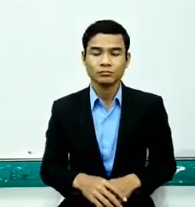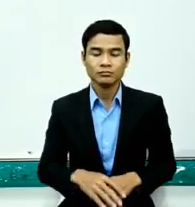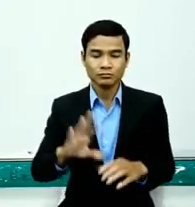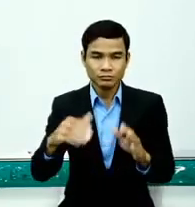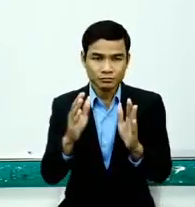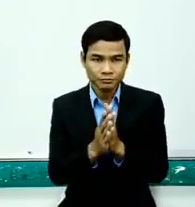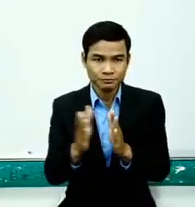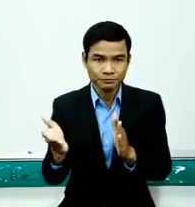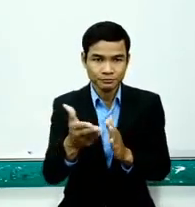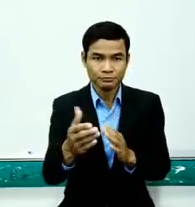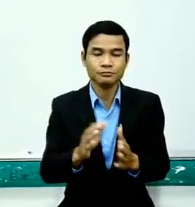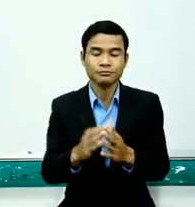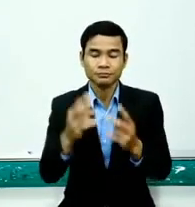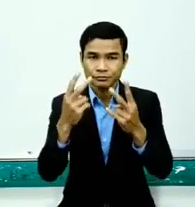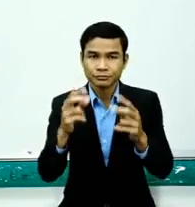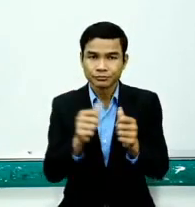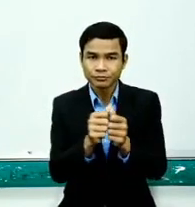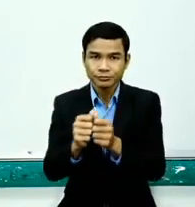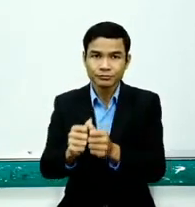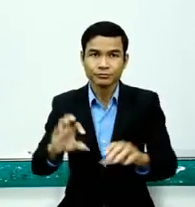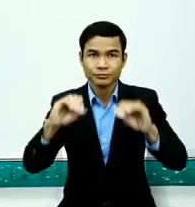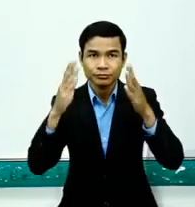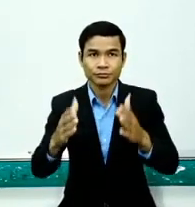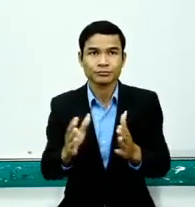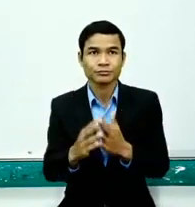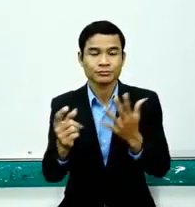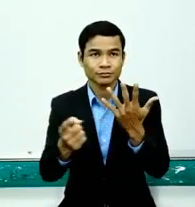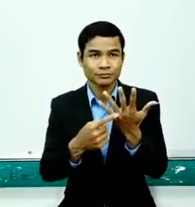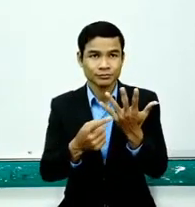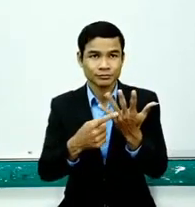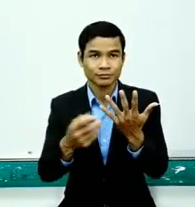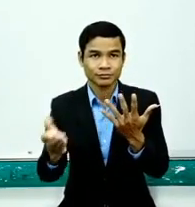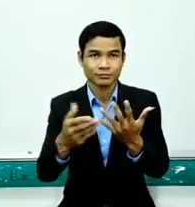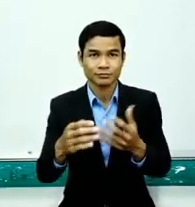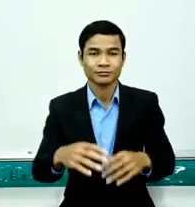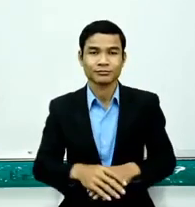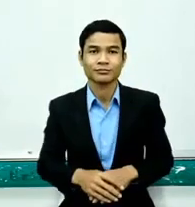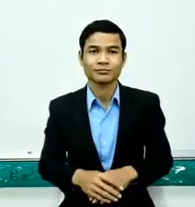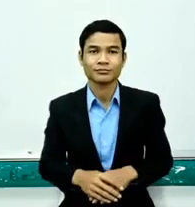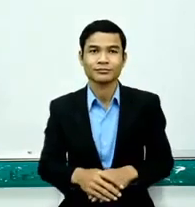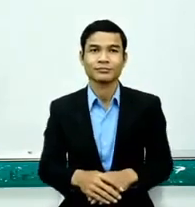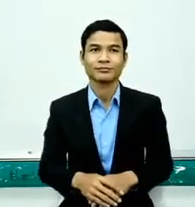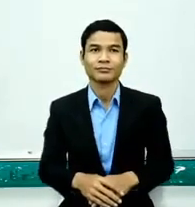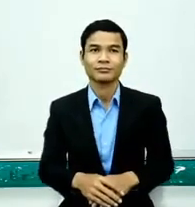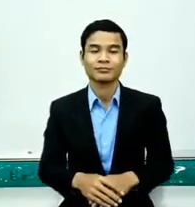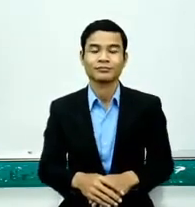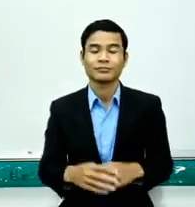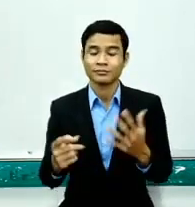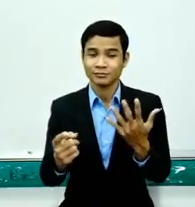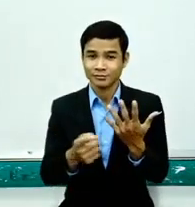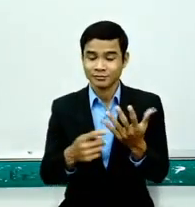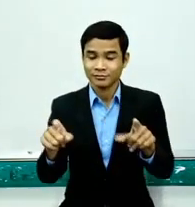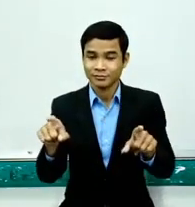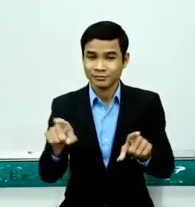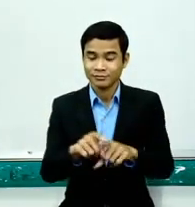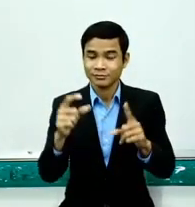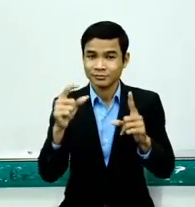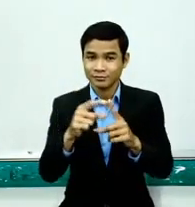Ốc con cũng tìm tuột chì mùi nẹ cổ, chà nì cư sra al, chà. Sra al đôi chì